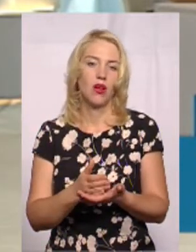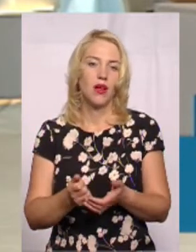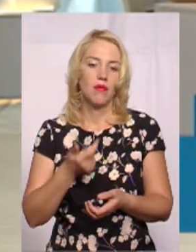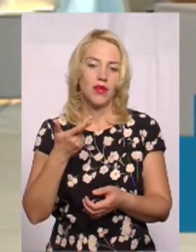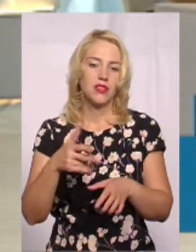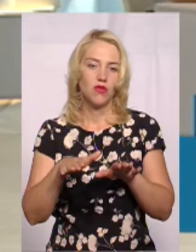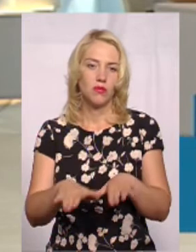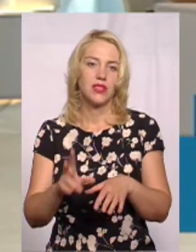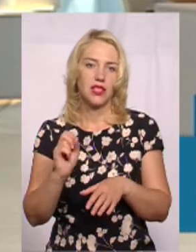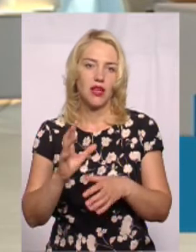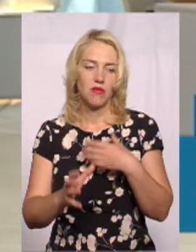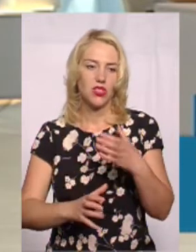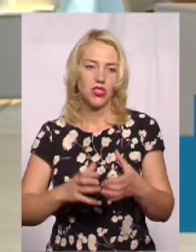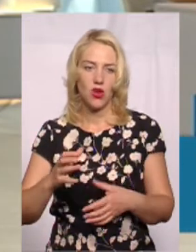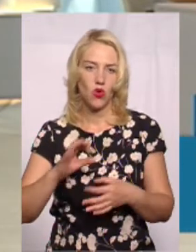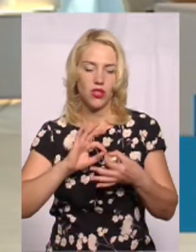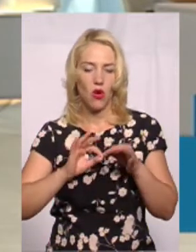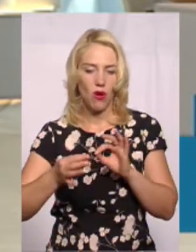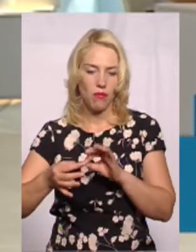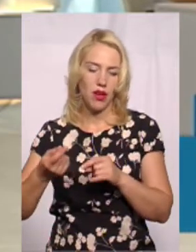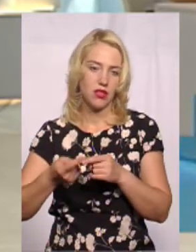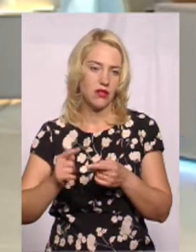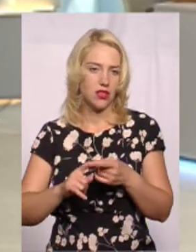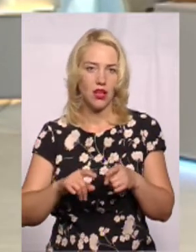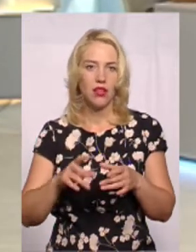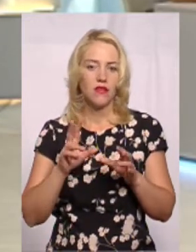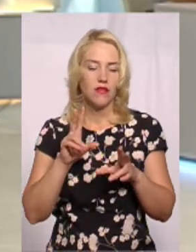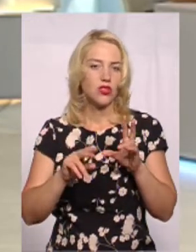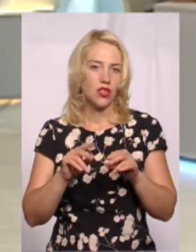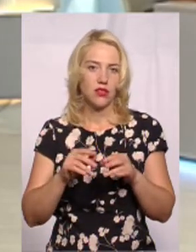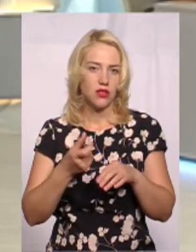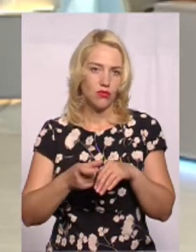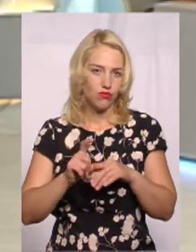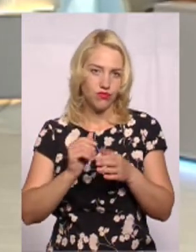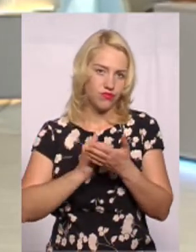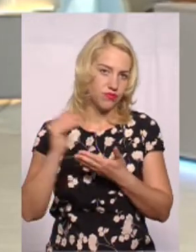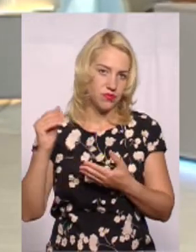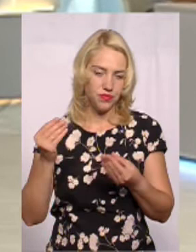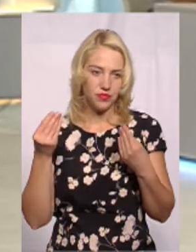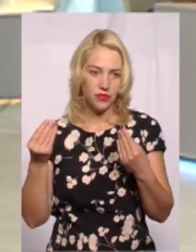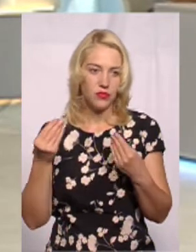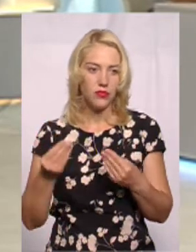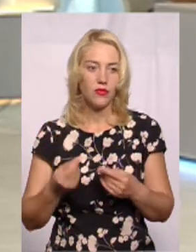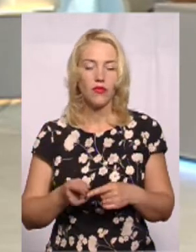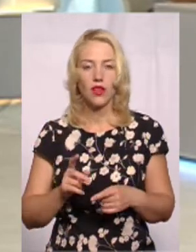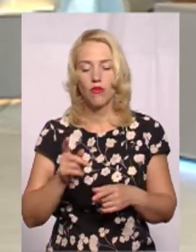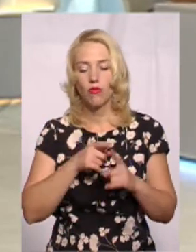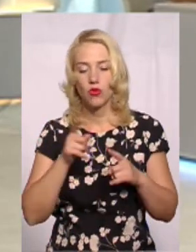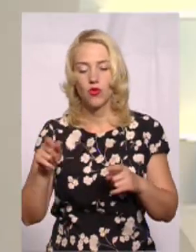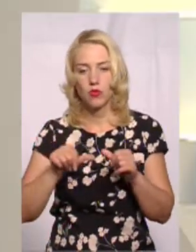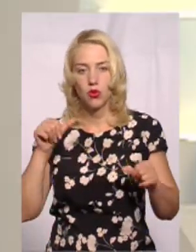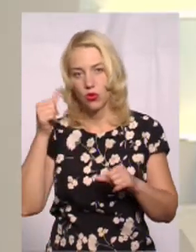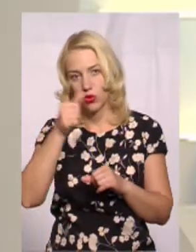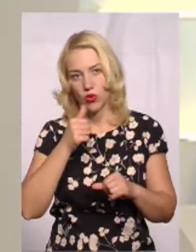на міжнародній олімпіаді, і, в принципі, таке досить круте місце. Так. Упродовж минулого року шестеро школярів